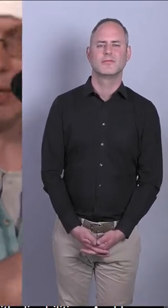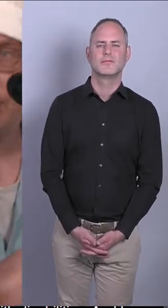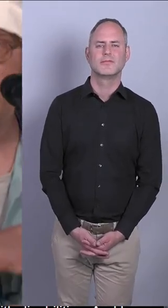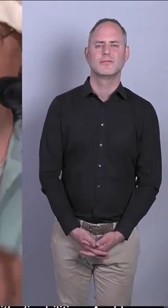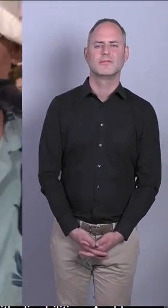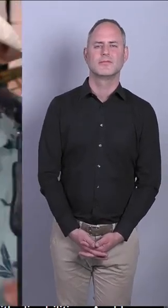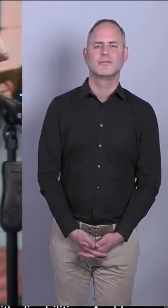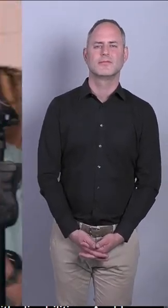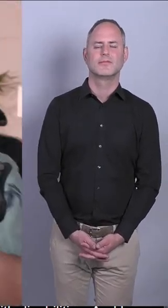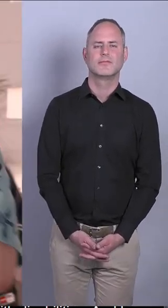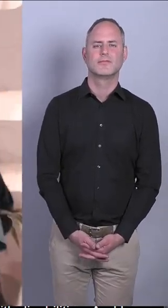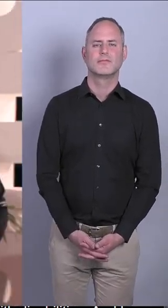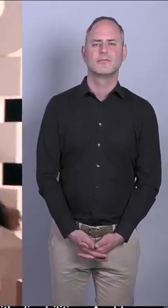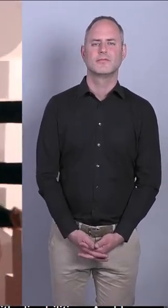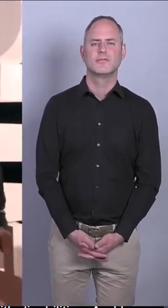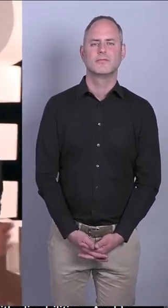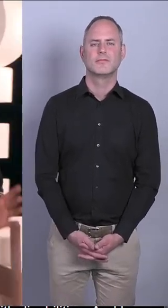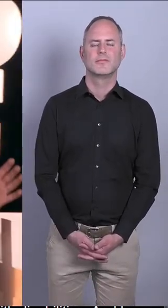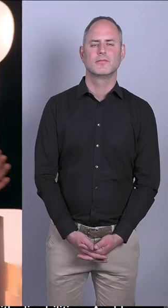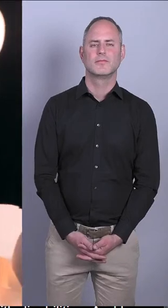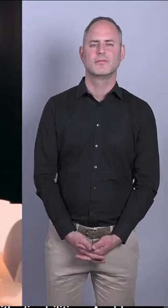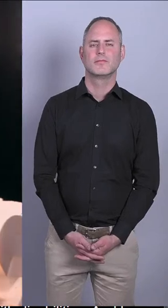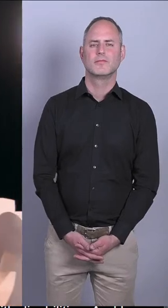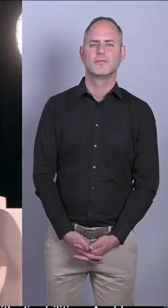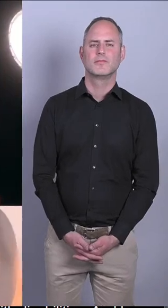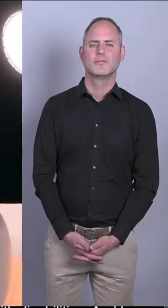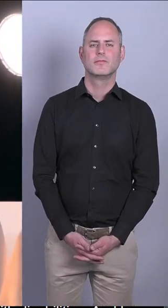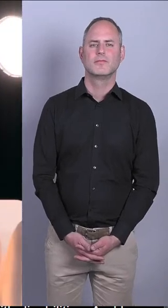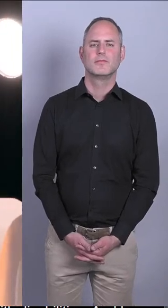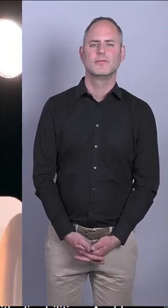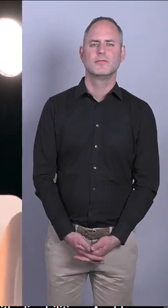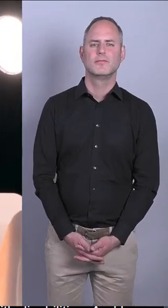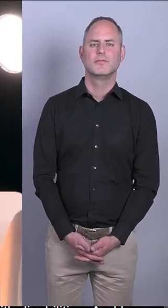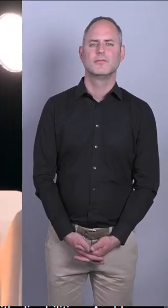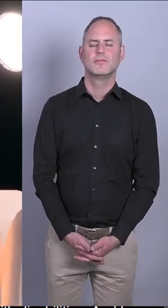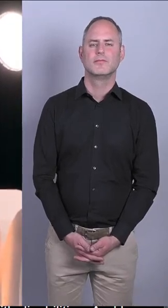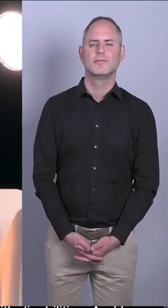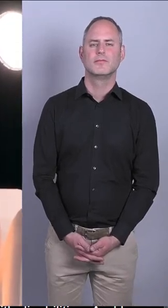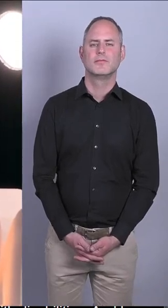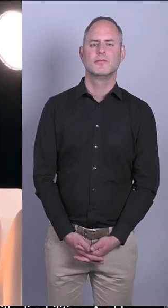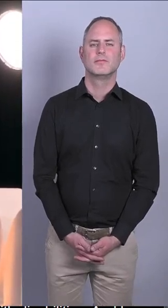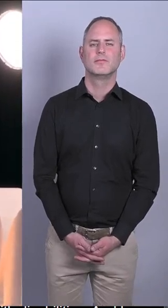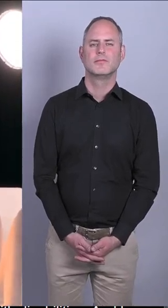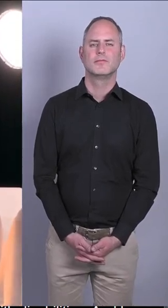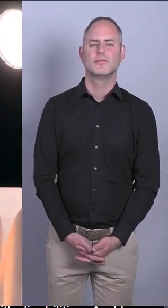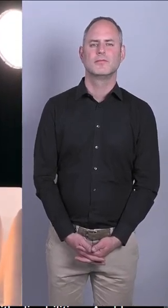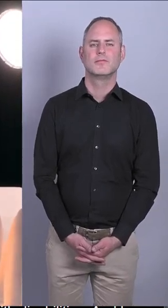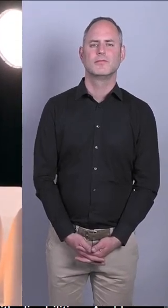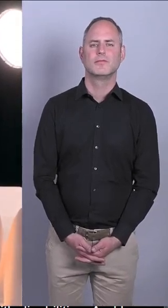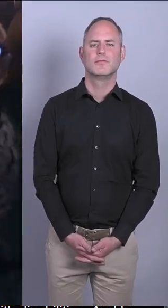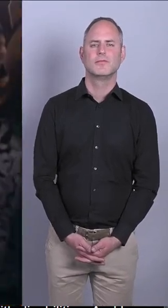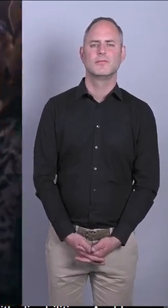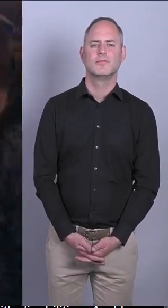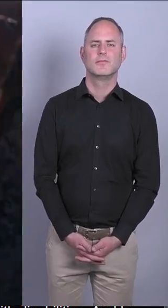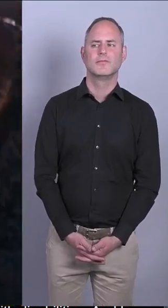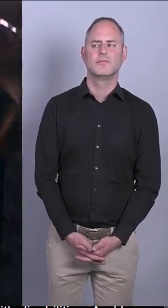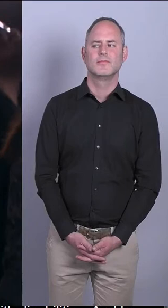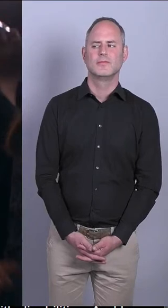Kurs ist klar, wir sitzen alle in einem Boot. Keiner bleibt draußen in seiner Not. Eine Zukunft für alle, das macht